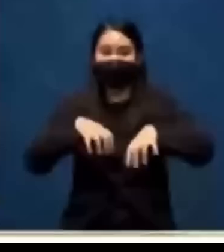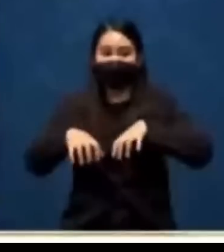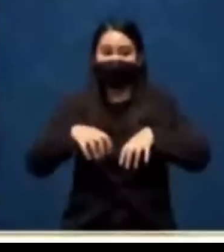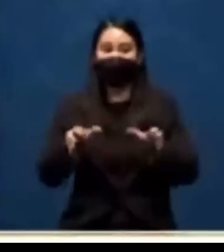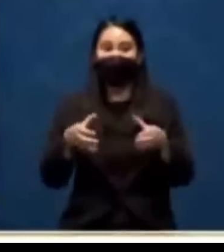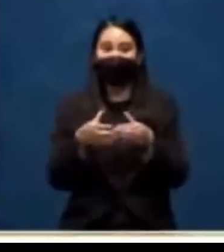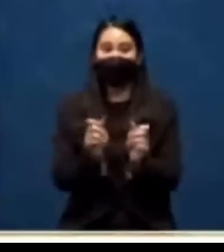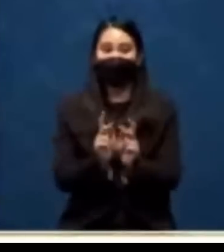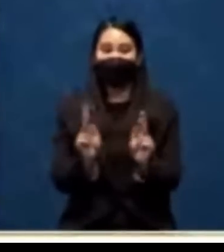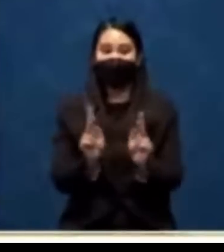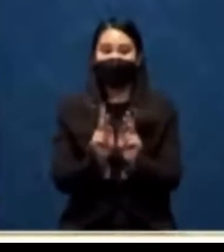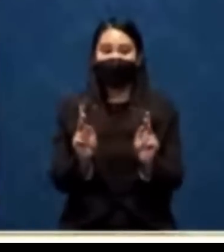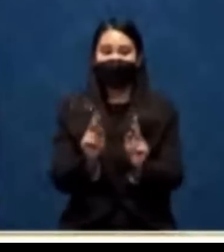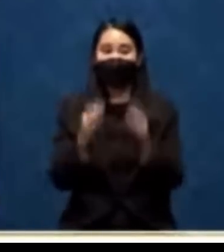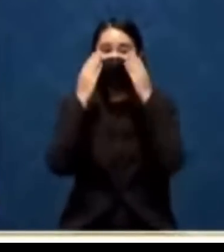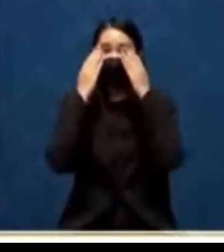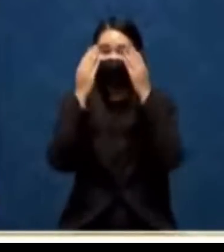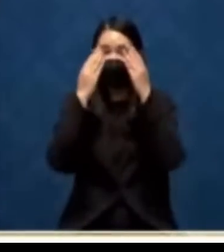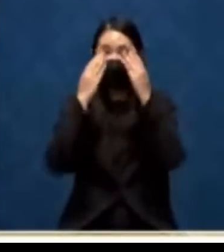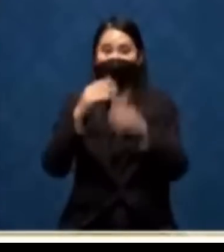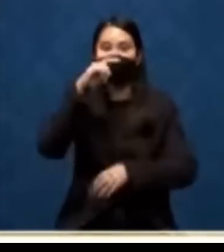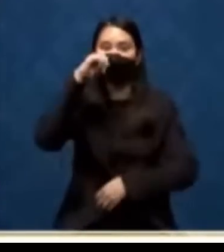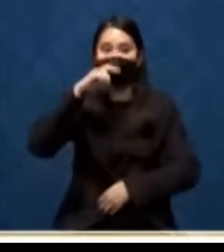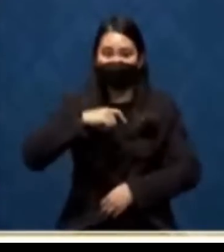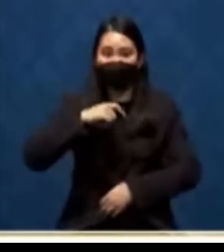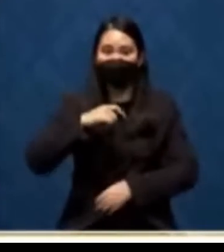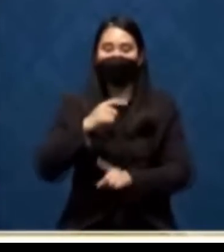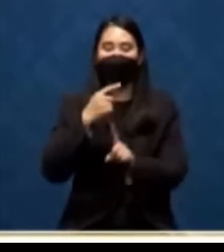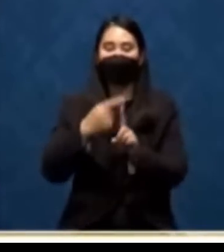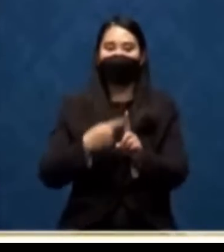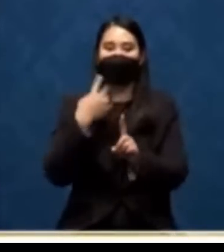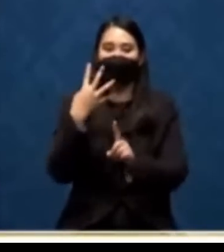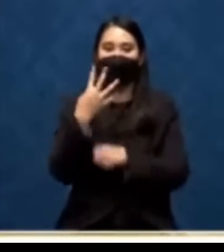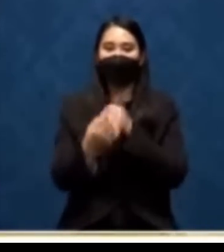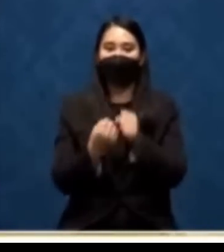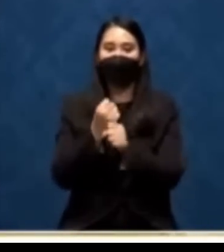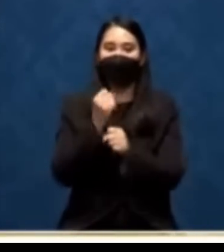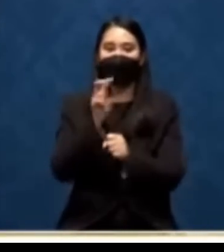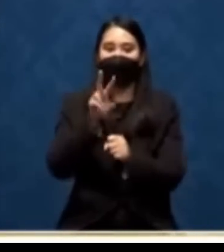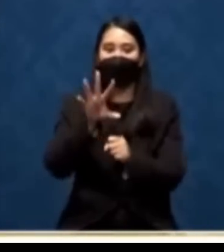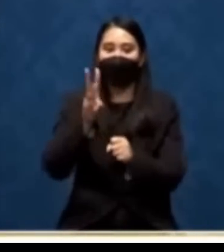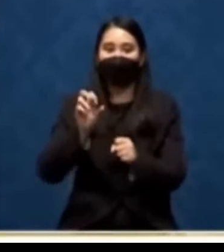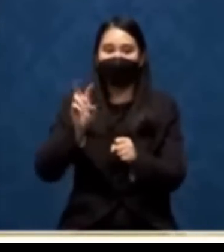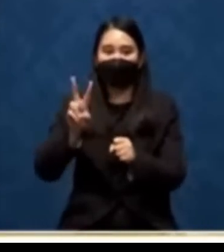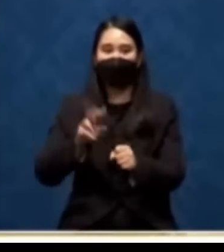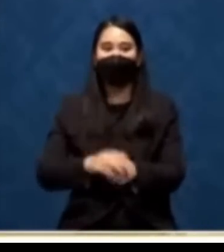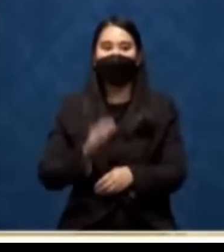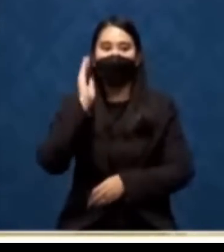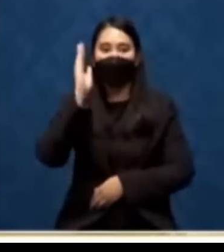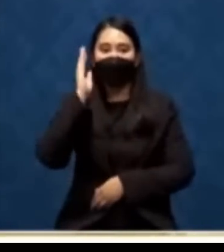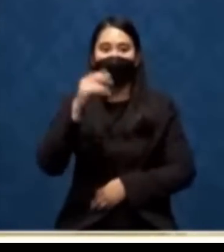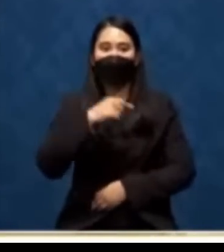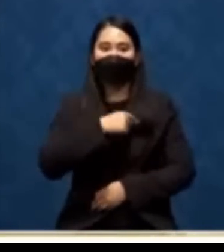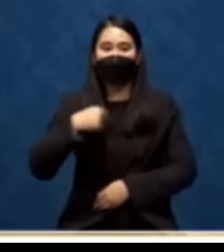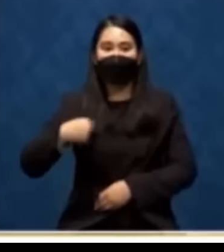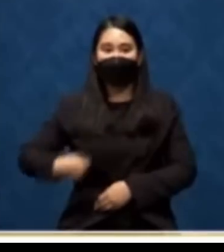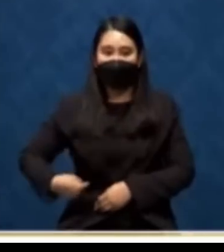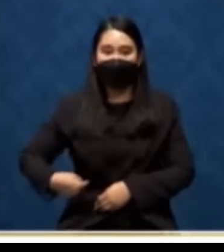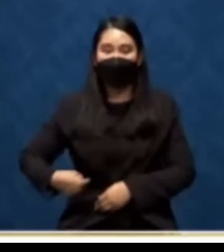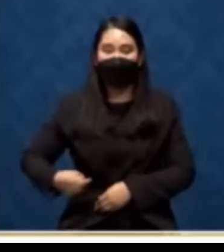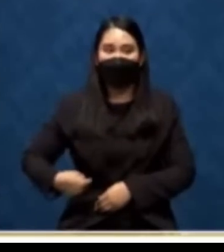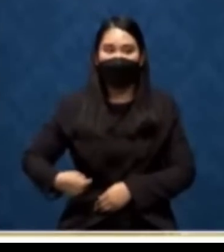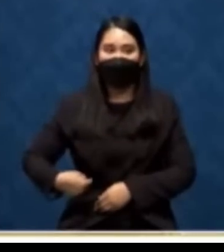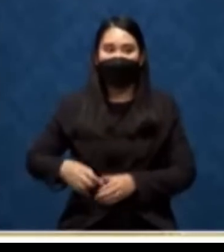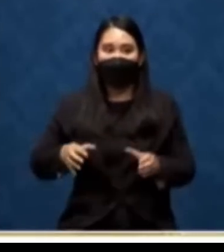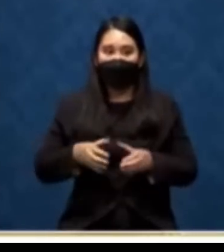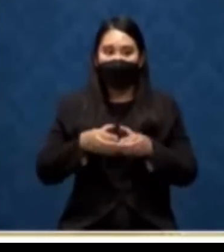ะกรรมการกลางอิสลามแห่งประเทศไทยเมื่อเดือนเมษายน62หยูซินฉีตอนนั้นไปในฐานะหนึ่ง